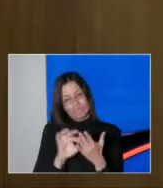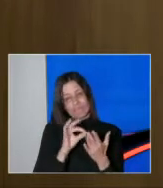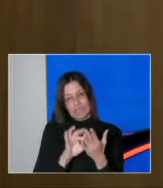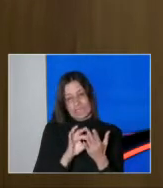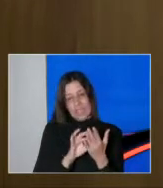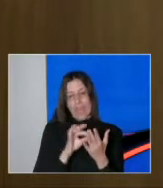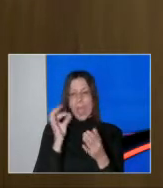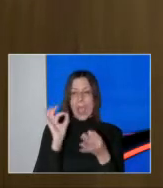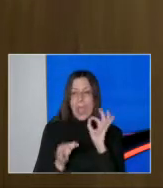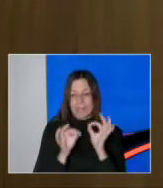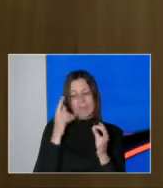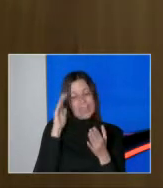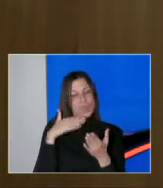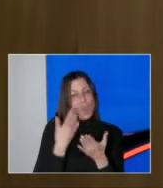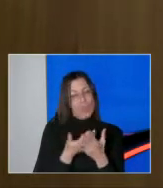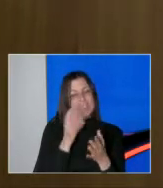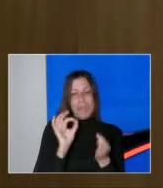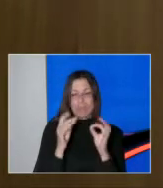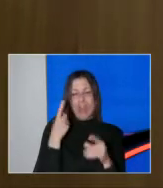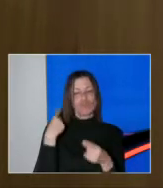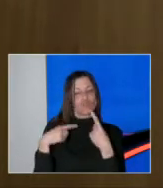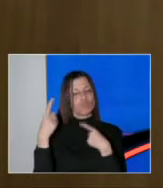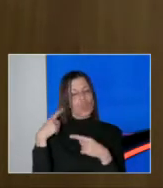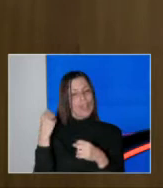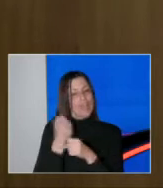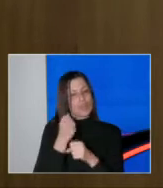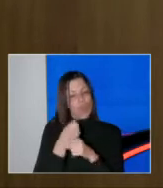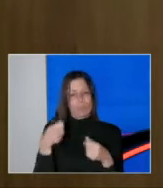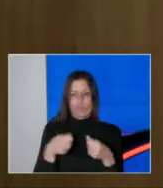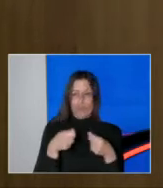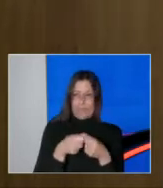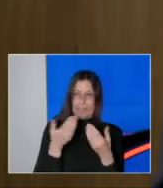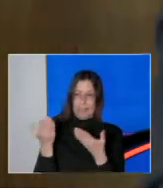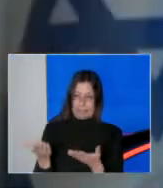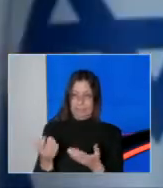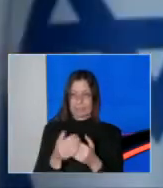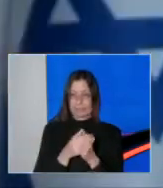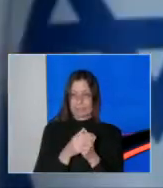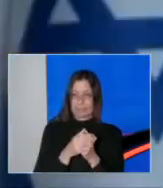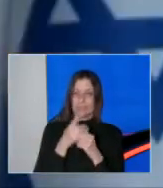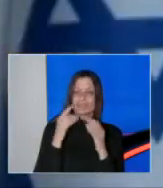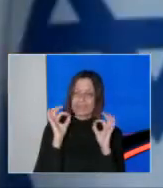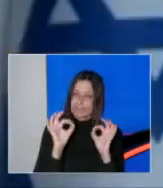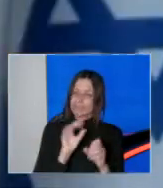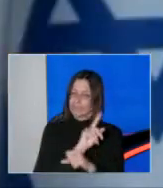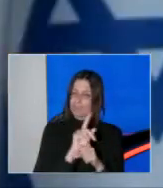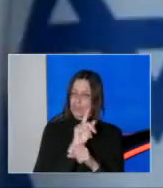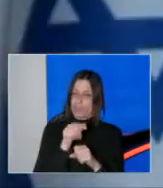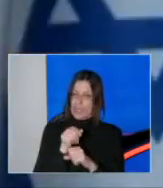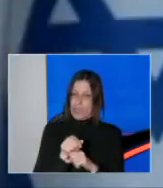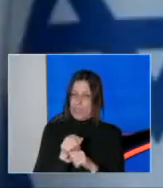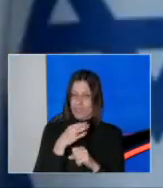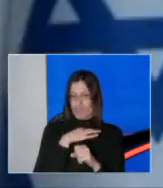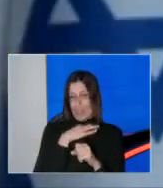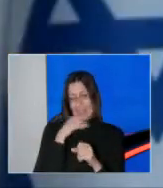המשפטים והייעוץ המשפטי על שנות עבודתו המשותפת. הנה. ובאמת בתקופה הזאת